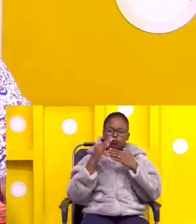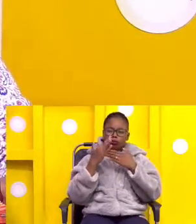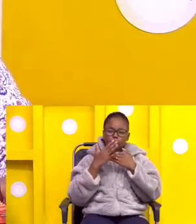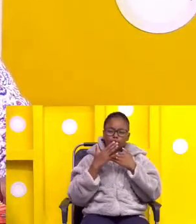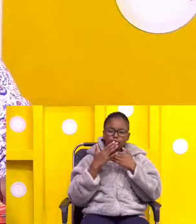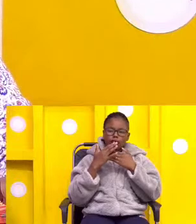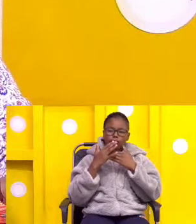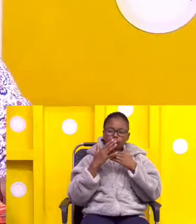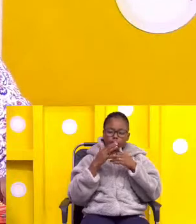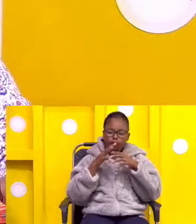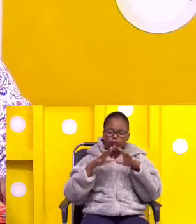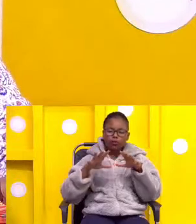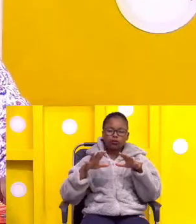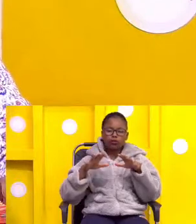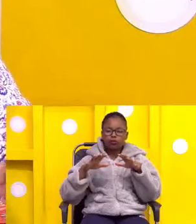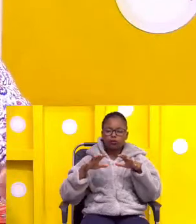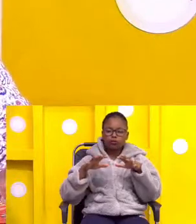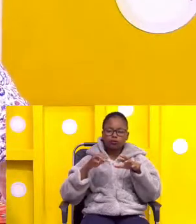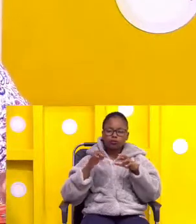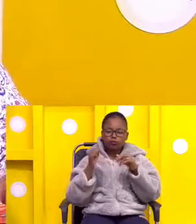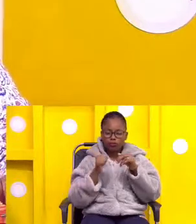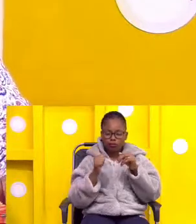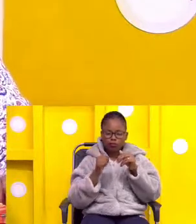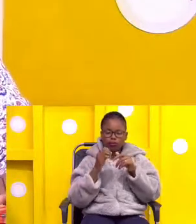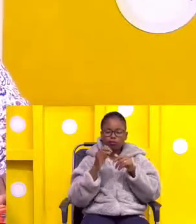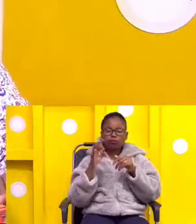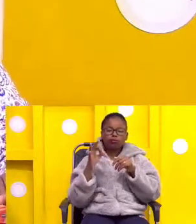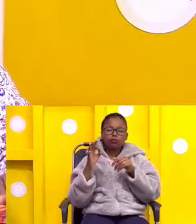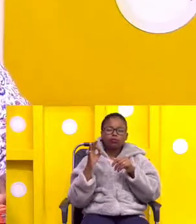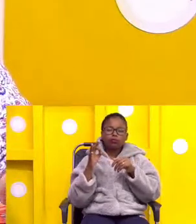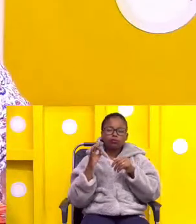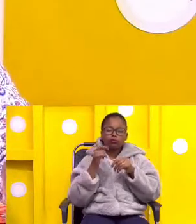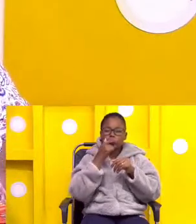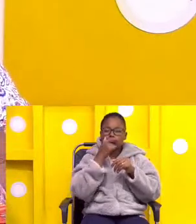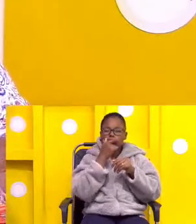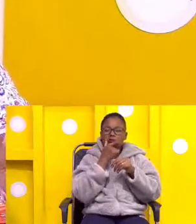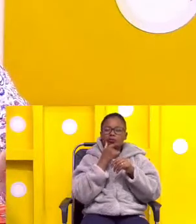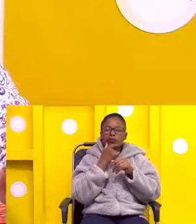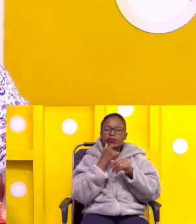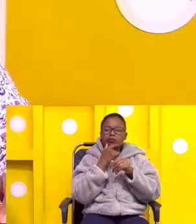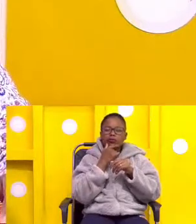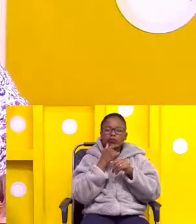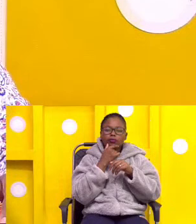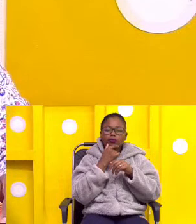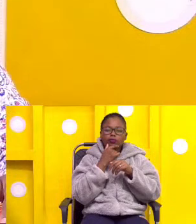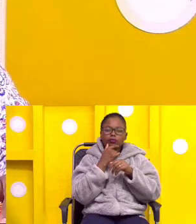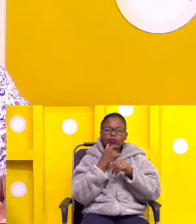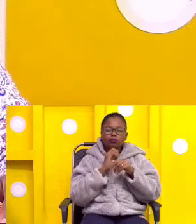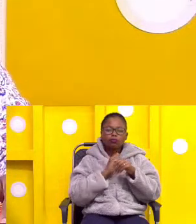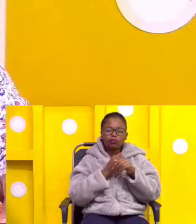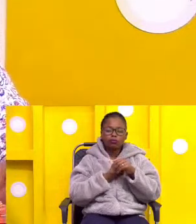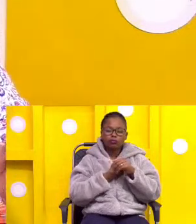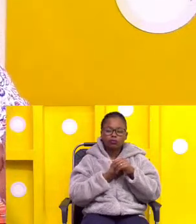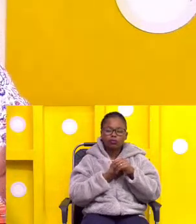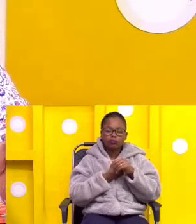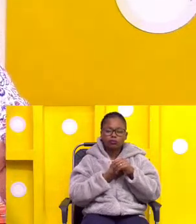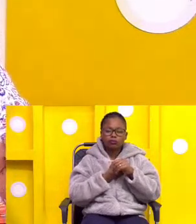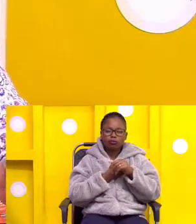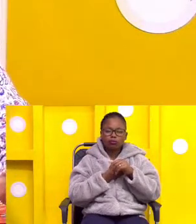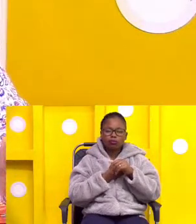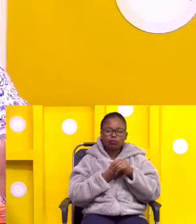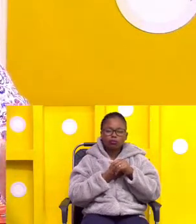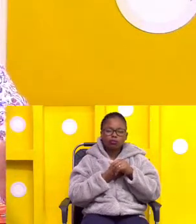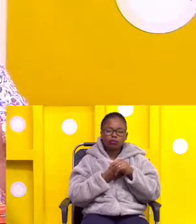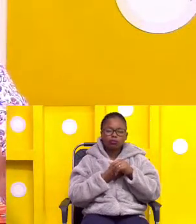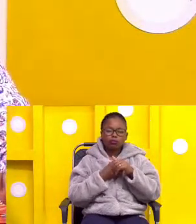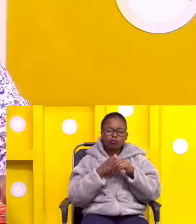Bishop wa soso witũ rĩ tũrĩ we rĩu ũgetwo soso rĩ Bishop wa soso witũ rĩ arathimagĩra soso